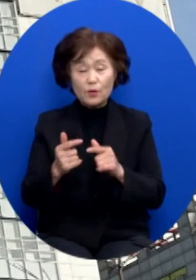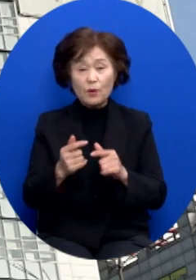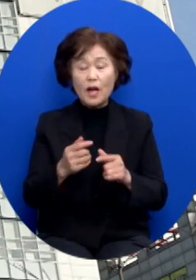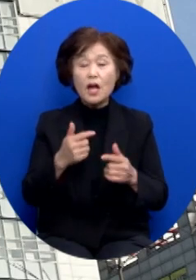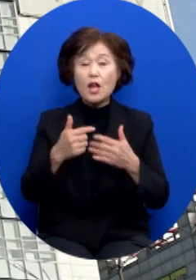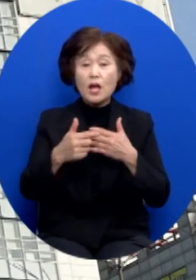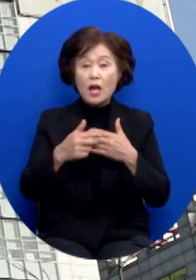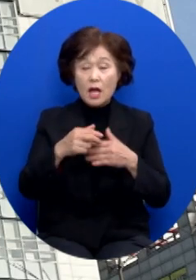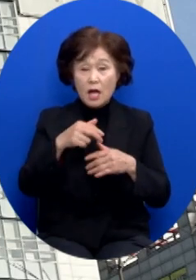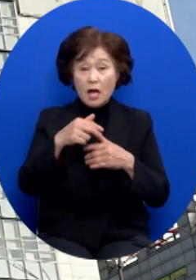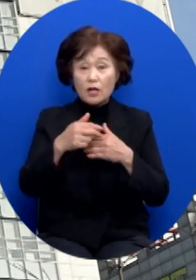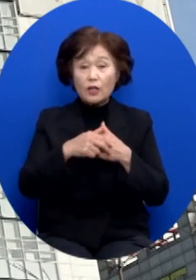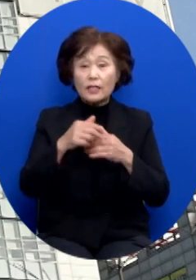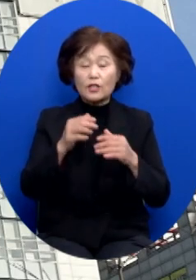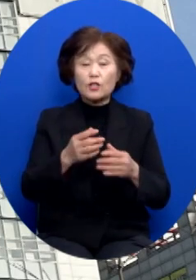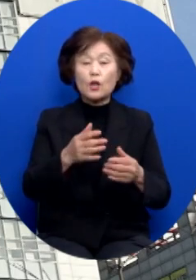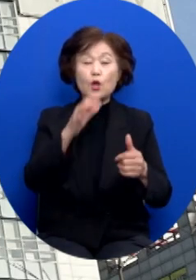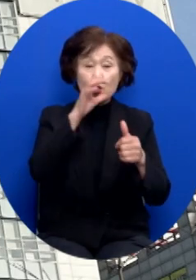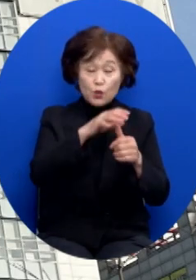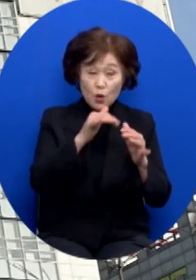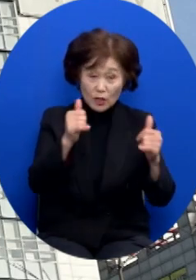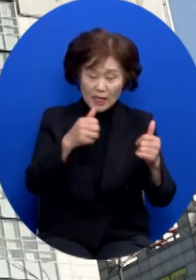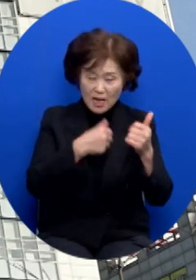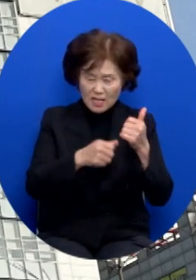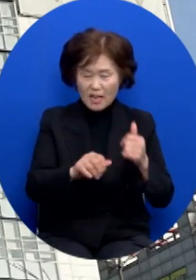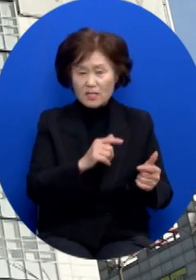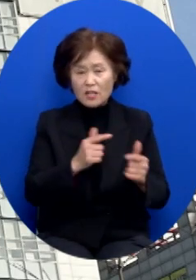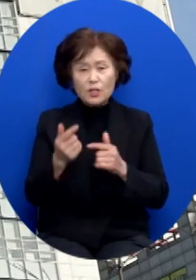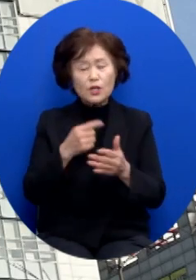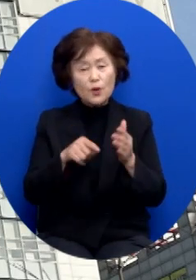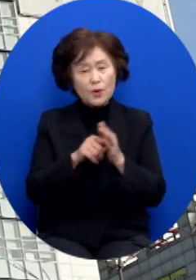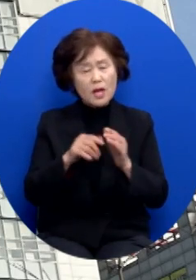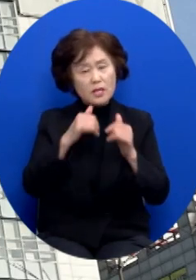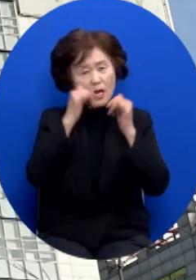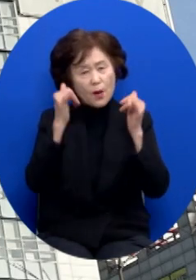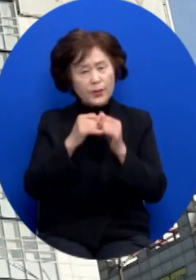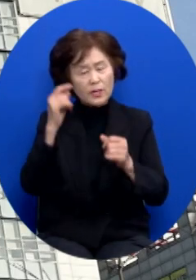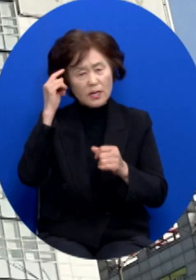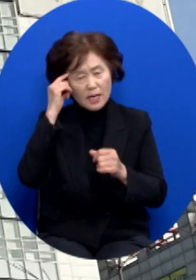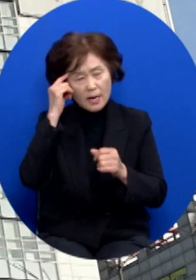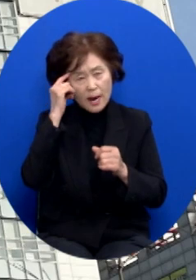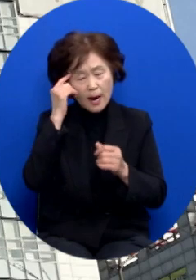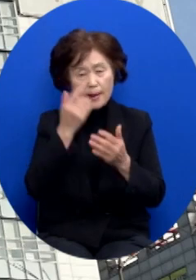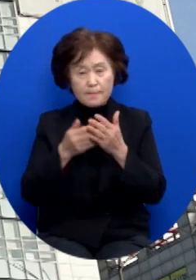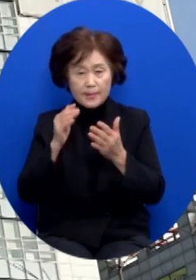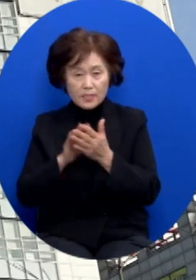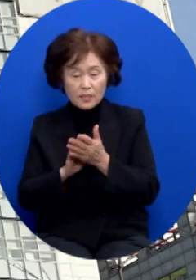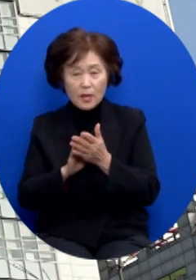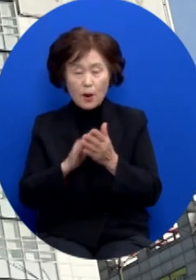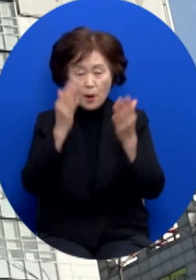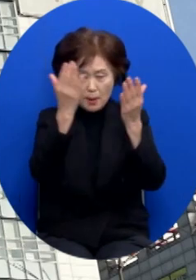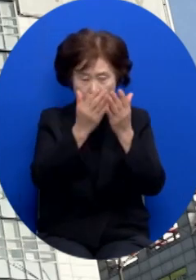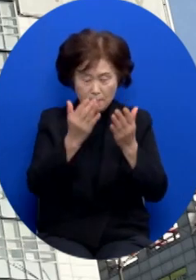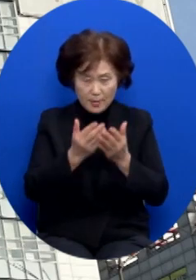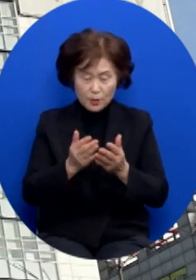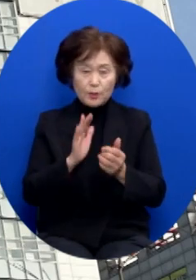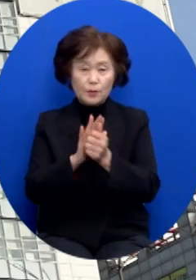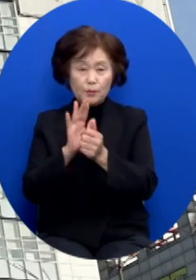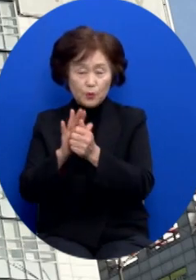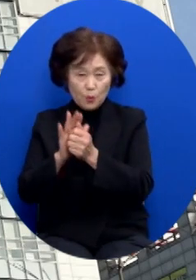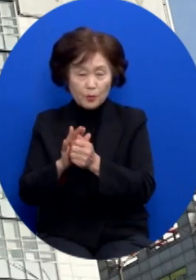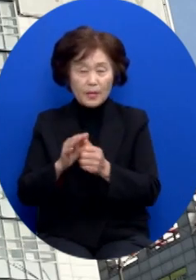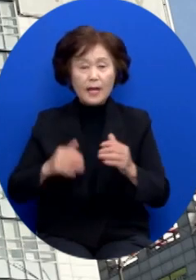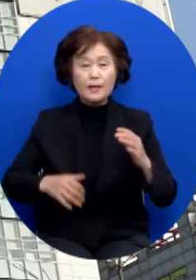피해 청소년과 수용자 자녀를 향한 사회적 인식을 개선하고 맞춤형 지원을 제공할 수 있도록 협력하기로